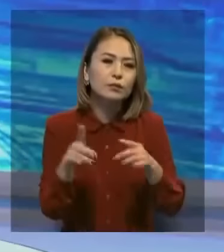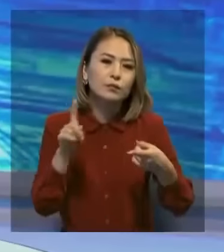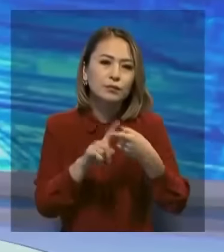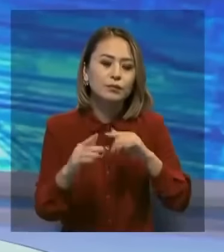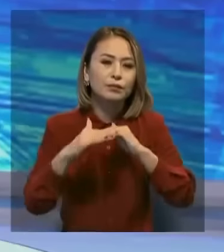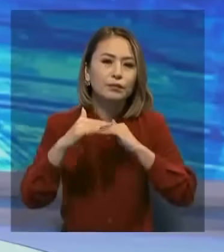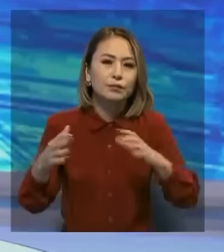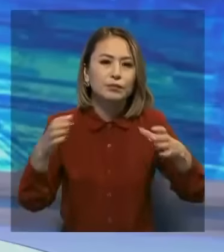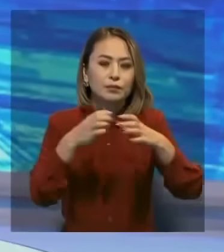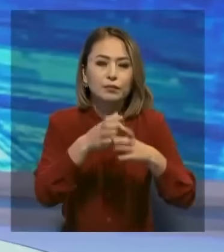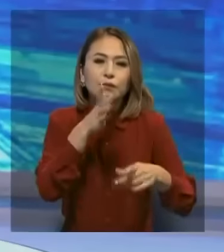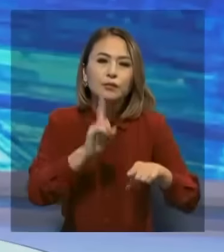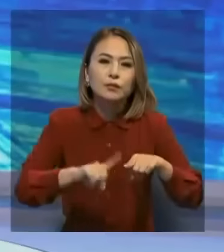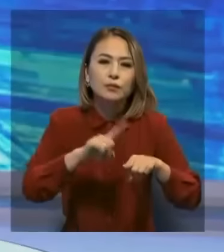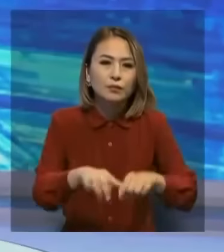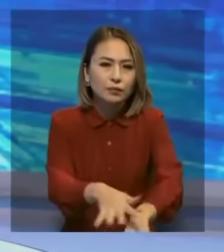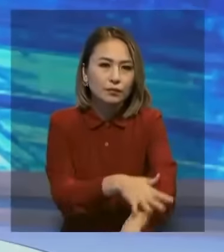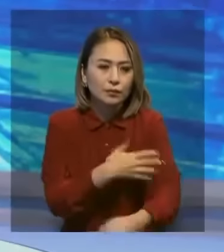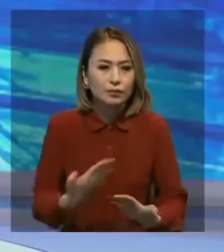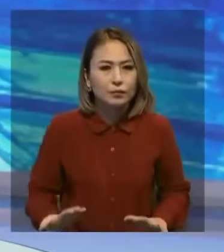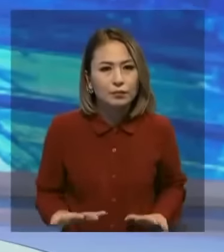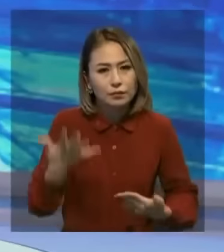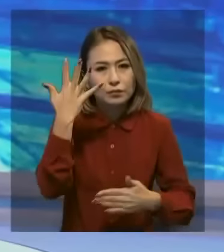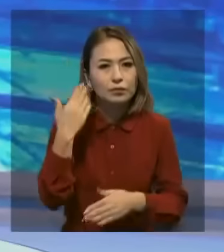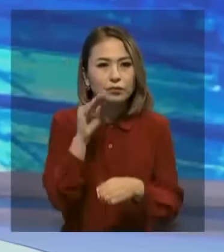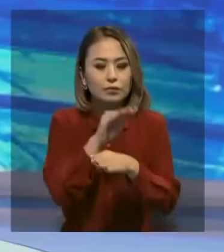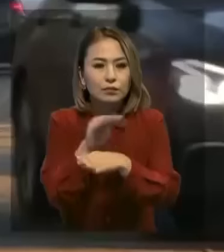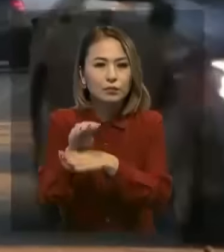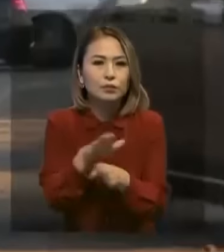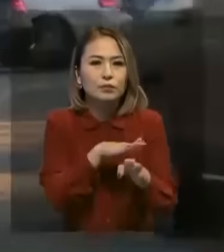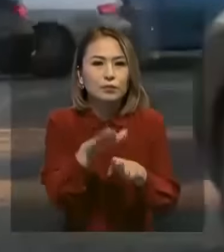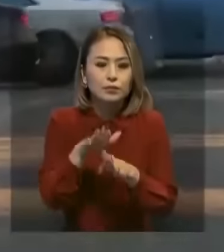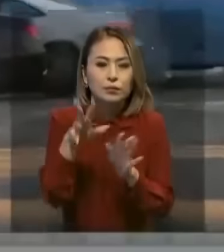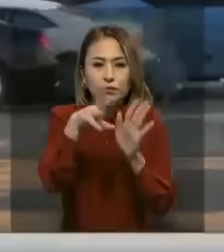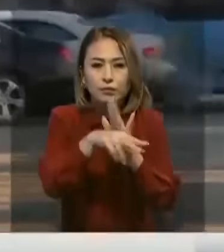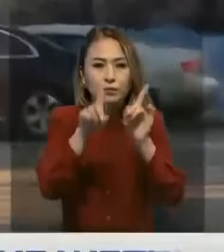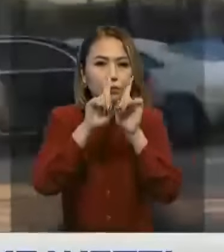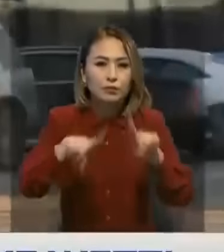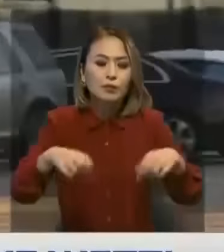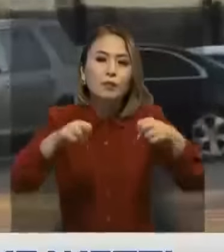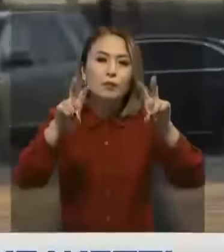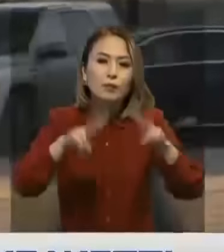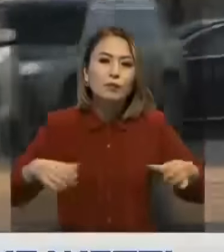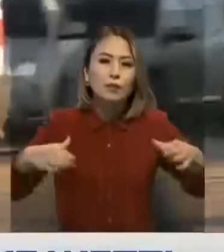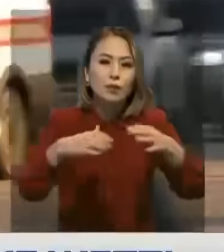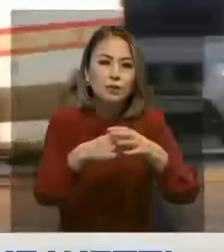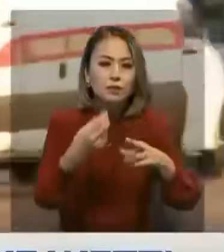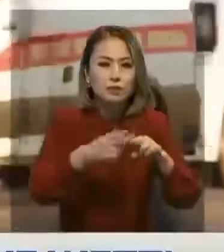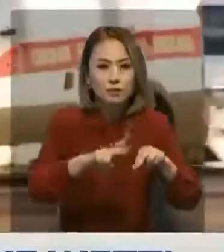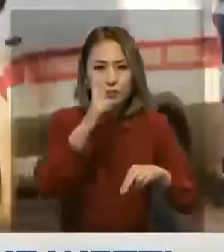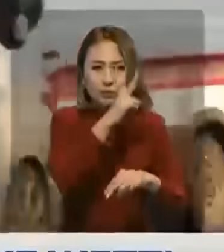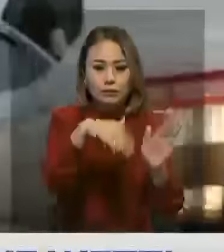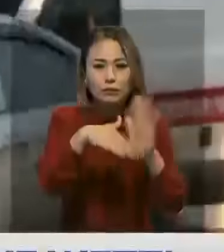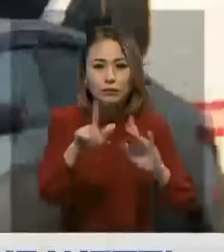Осыған байланысты жергілікті билік алдағы ұзақ демалыс кезінде қосымша шектеулер енгізбеуді шешкен. Мамандар